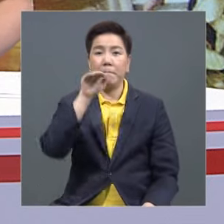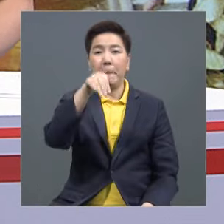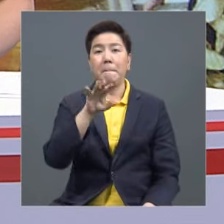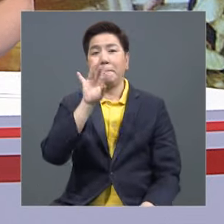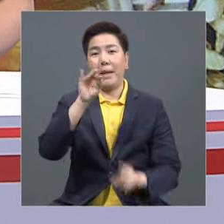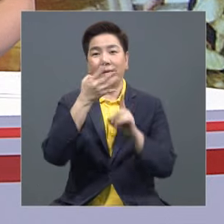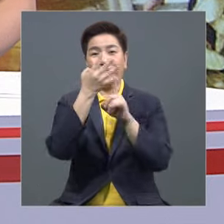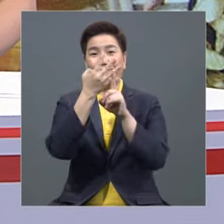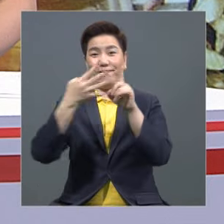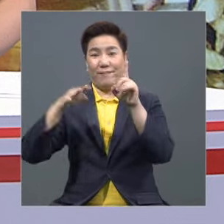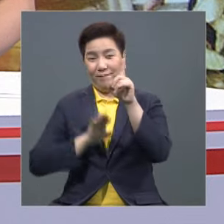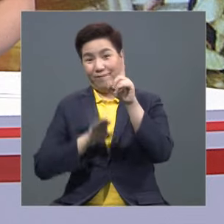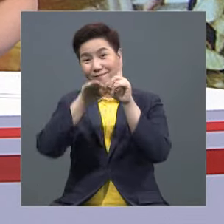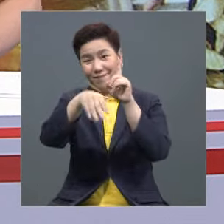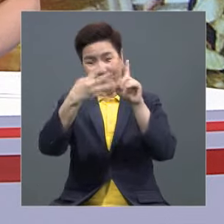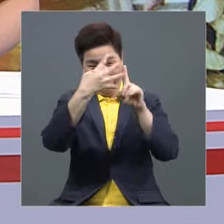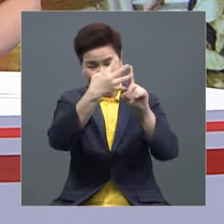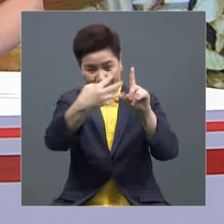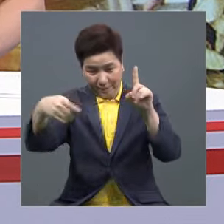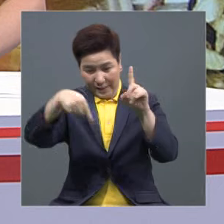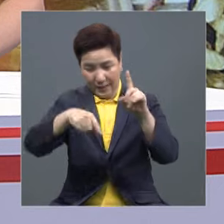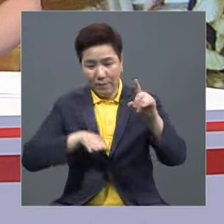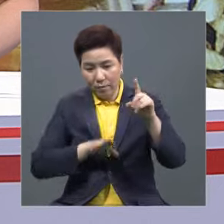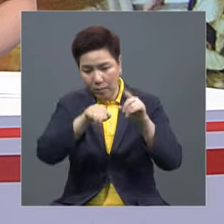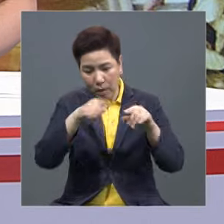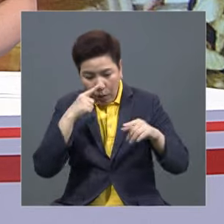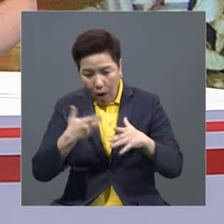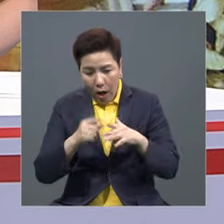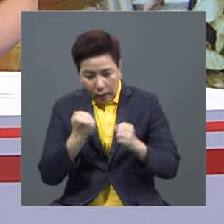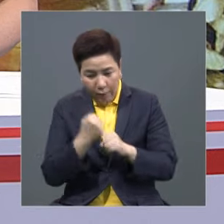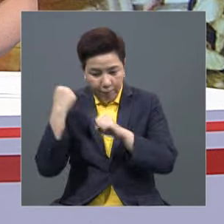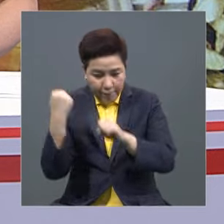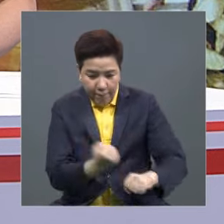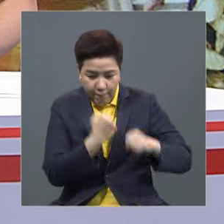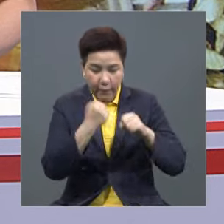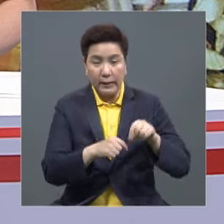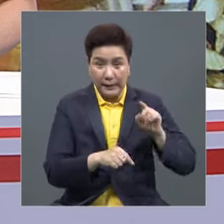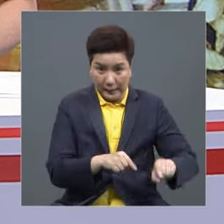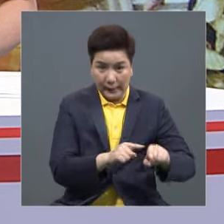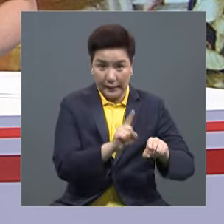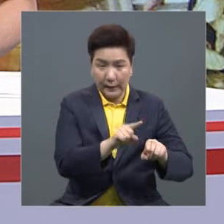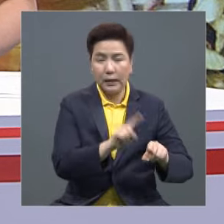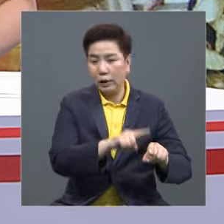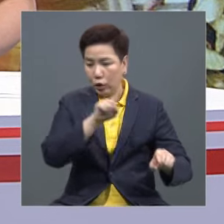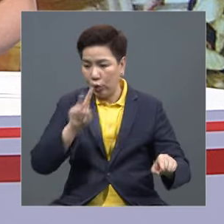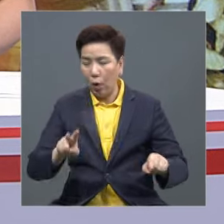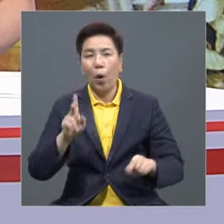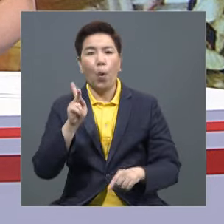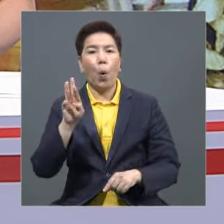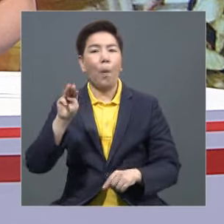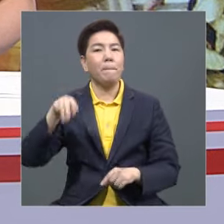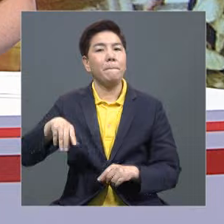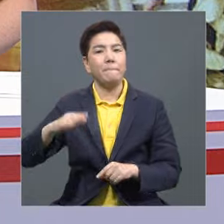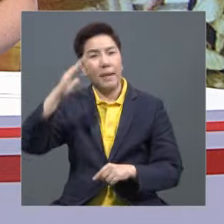8และมีการจัดการฝึกซ้อมกำลังพลฝีพายเรือพระที่นั่งที่กรมอู่ทหารเรือซึ่งจะเปิดโอกาสให้ประชา